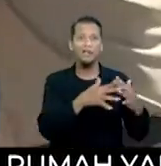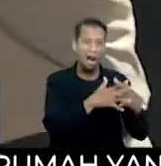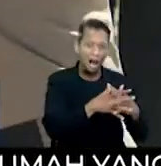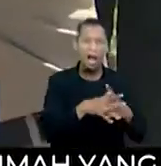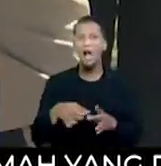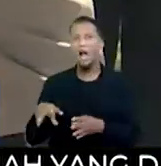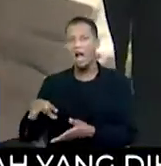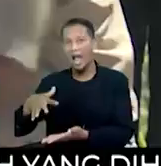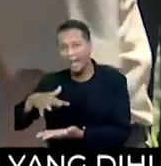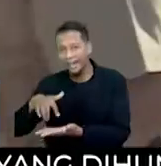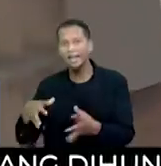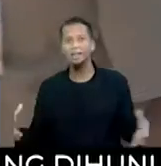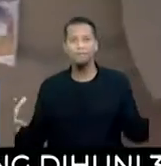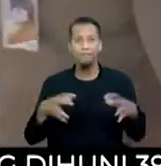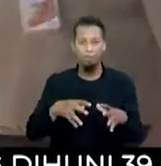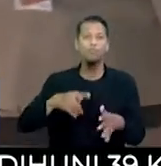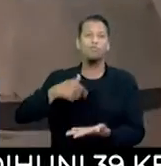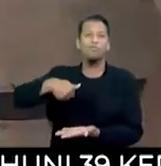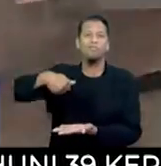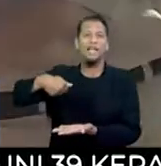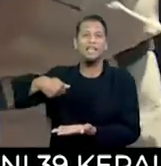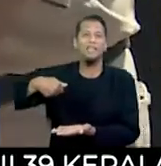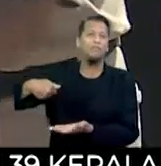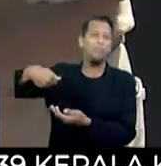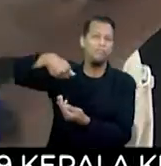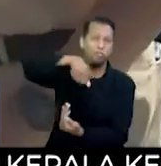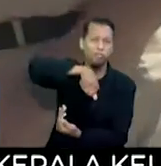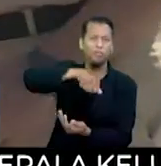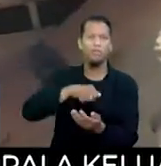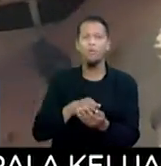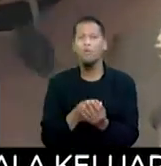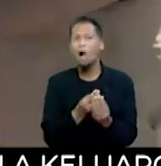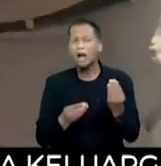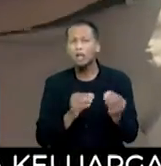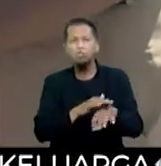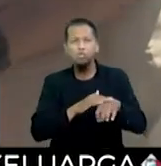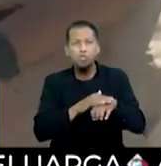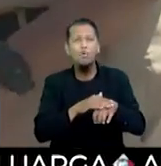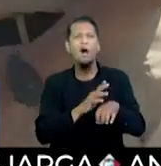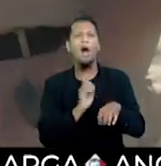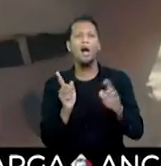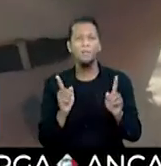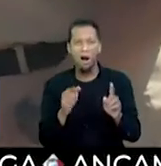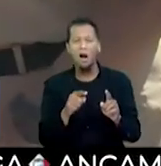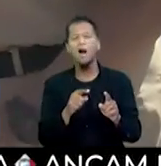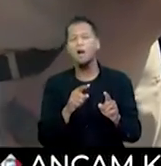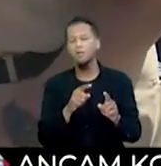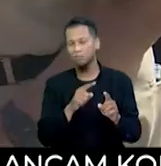dimasukkan ke dalam Kendi Nusantara tanah dan air mewakili seluruh suku dan agama di seluruh Indonesia